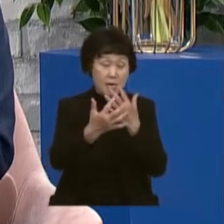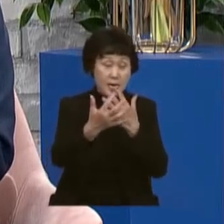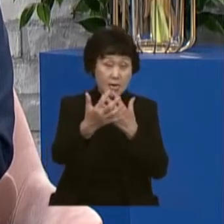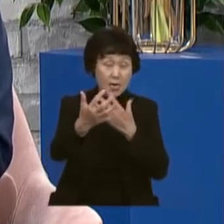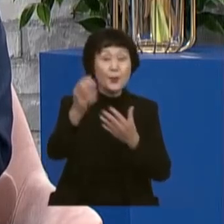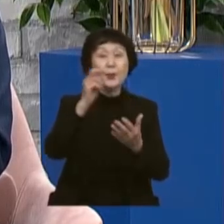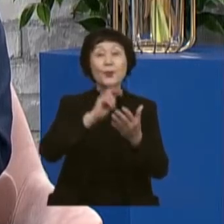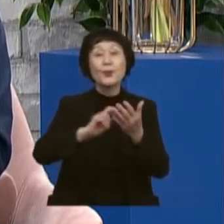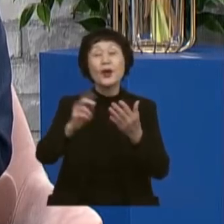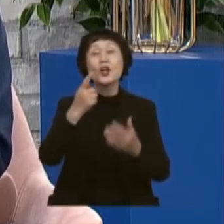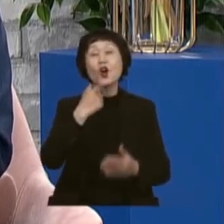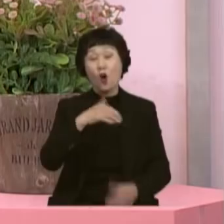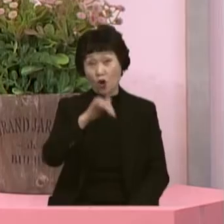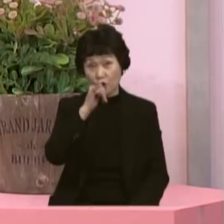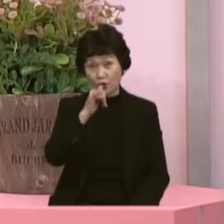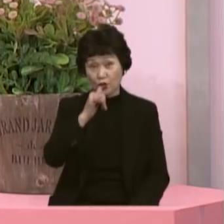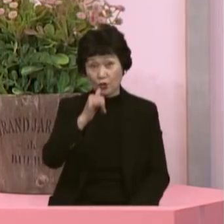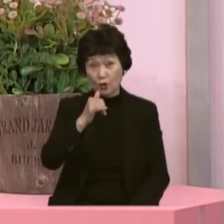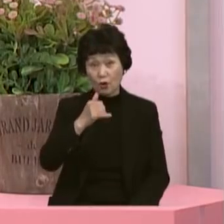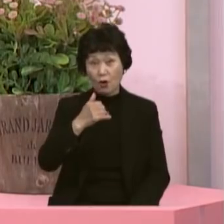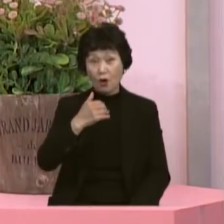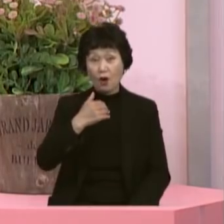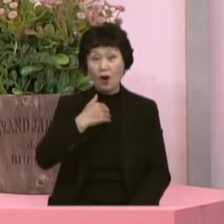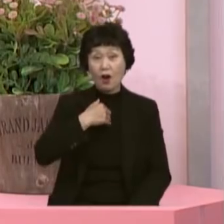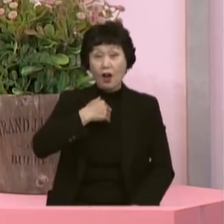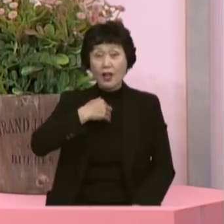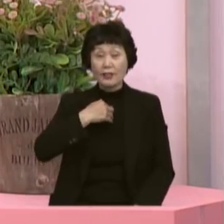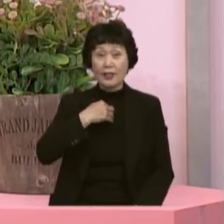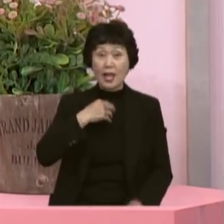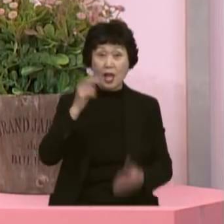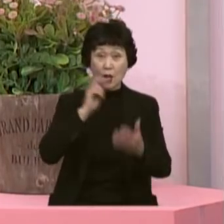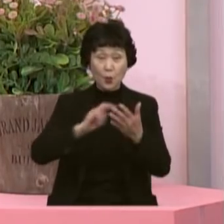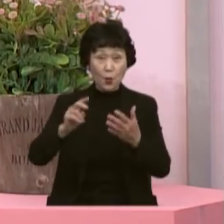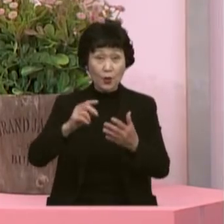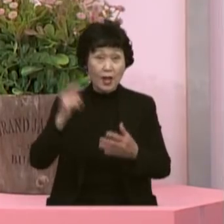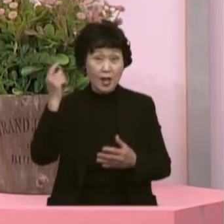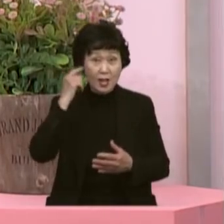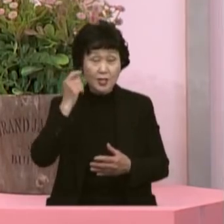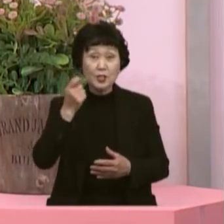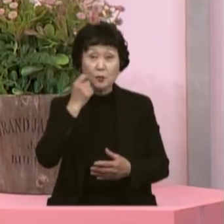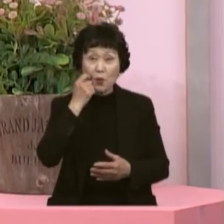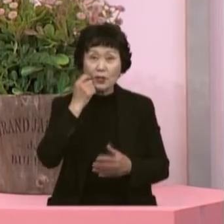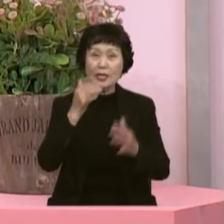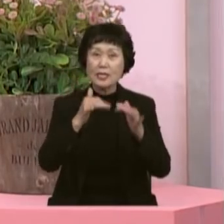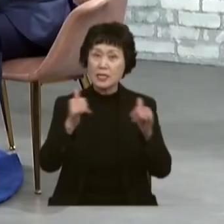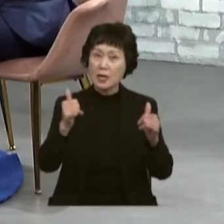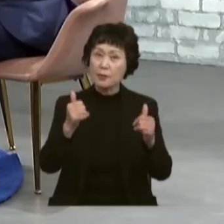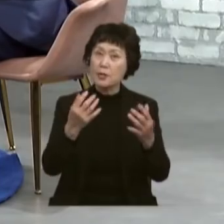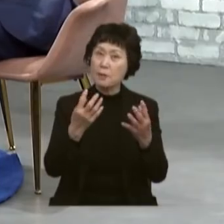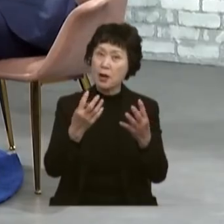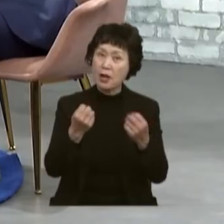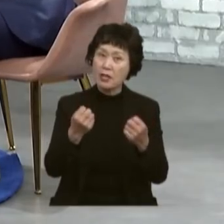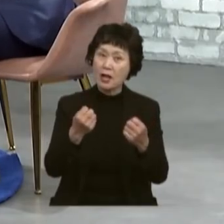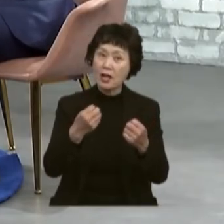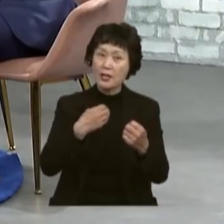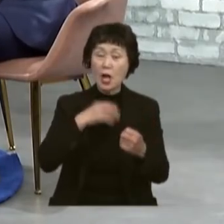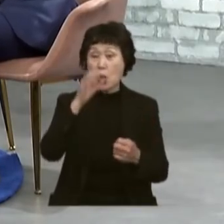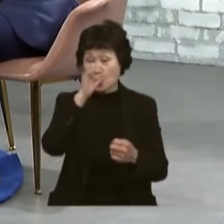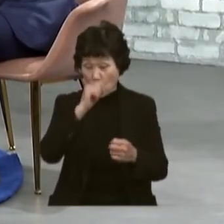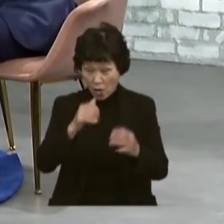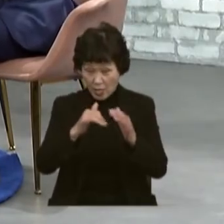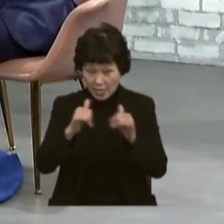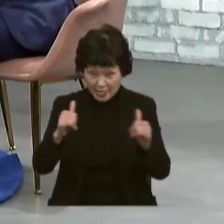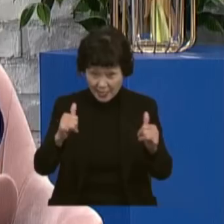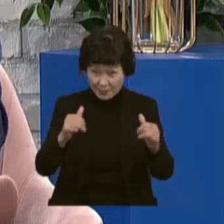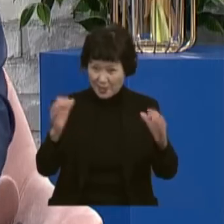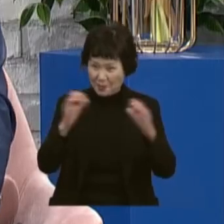그럼요. 맞아요. 아니 그 생각을 못했어요. 내 좋아하는 사람들끼리만 하는 건 줄 알았는데. 아니구나. 그런 실력을 살려놨구나.